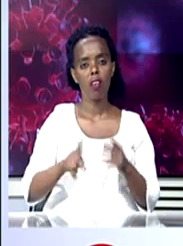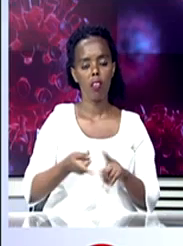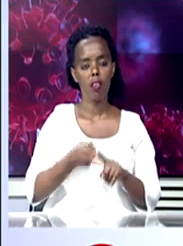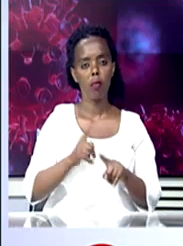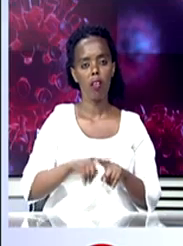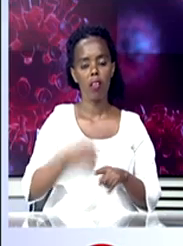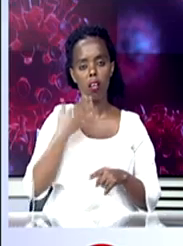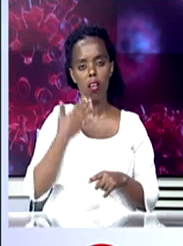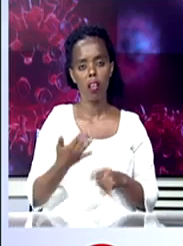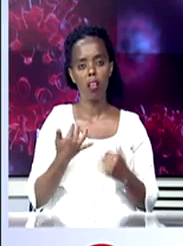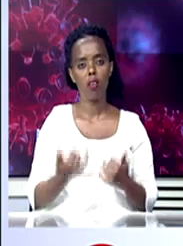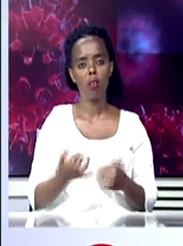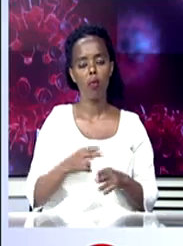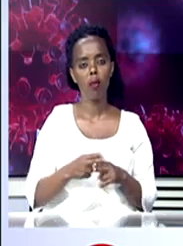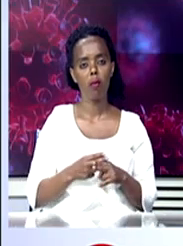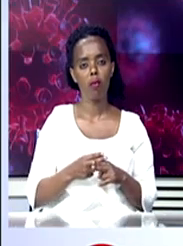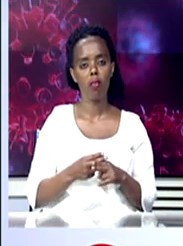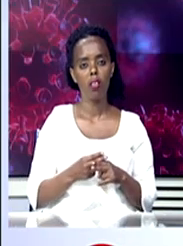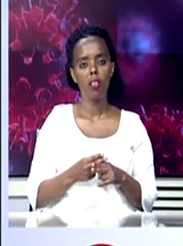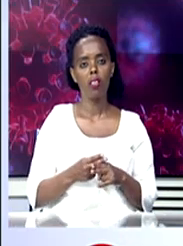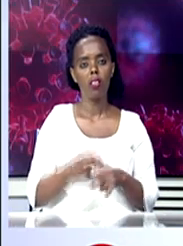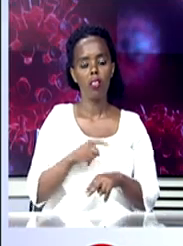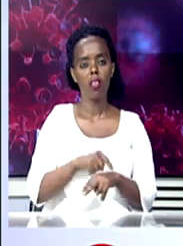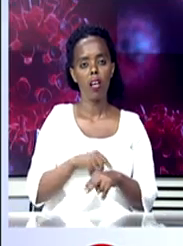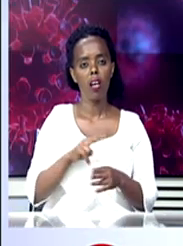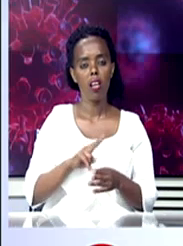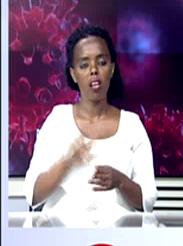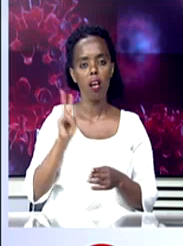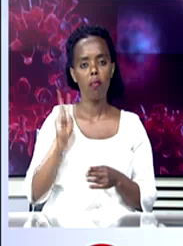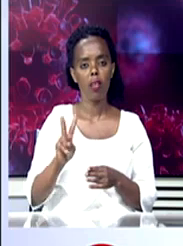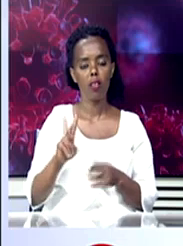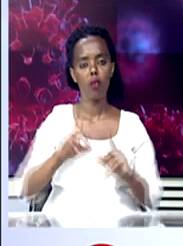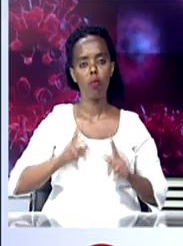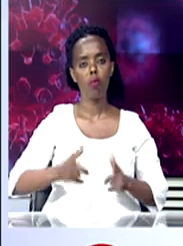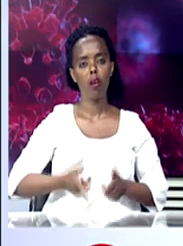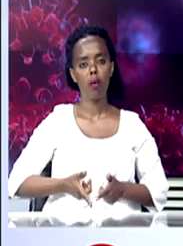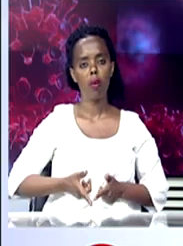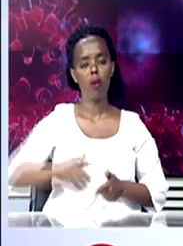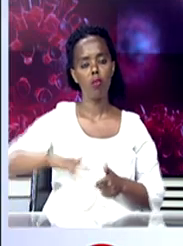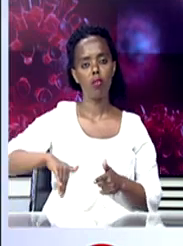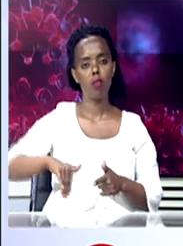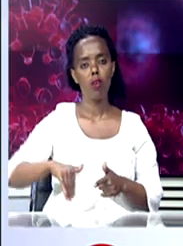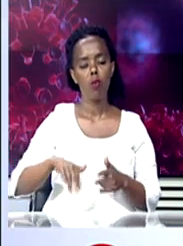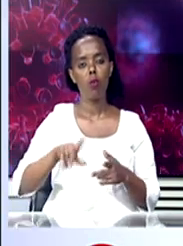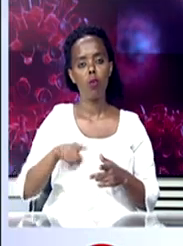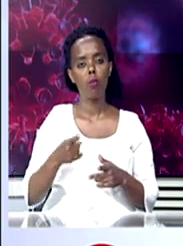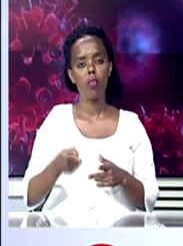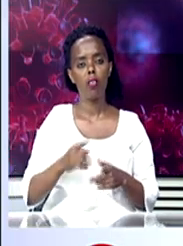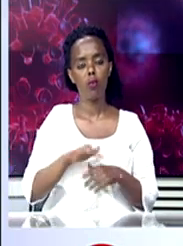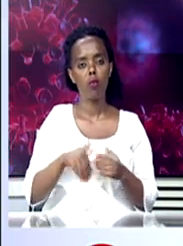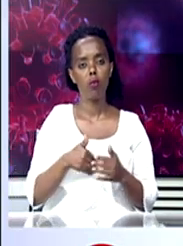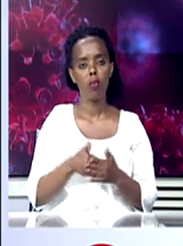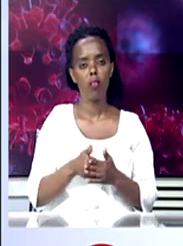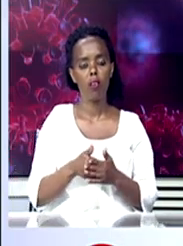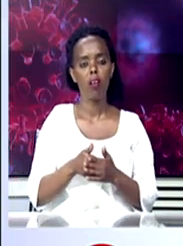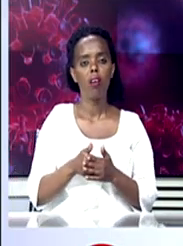garida amma yero gababdu kana fageje to koje kaji alamat lubbu nama ha olchinu kuni ummata oromo marafi kan